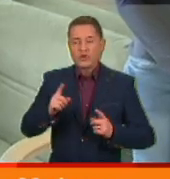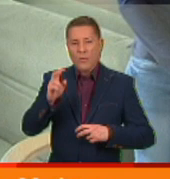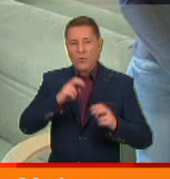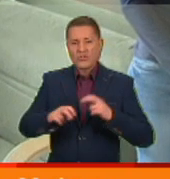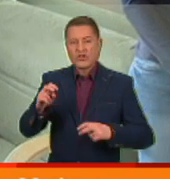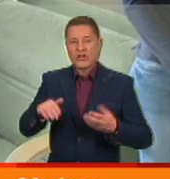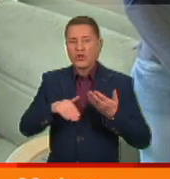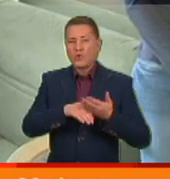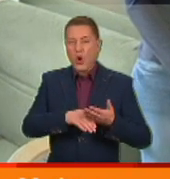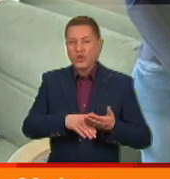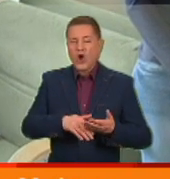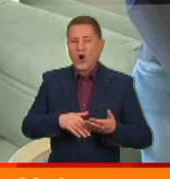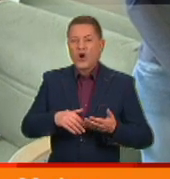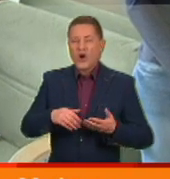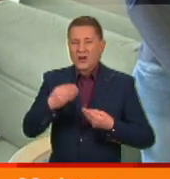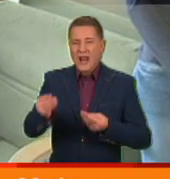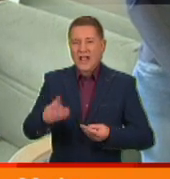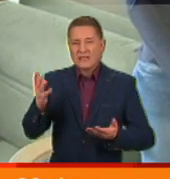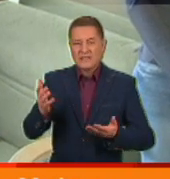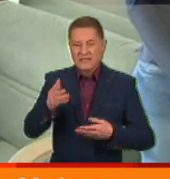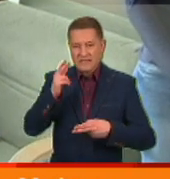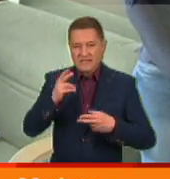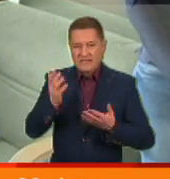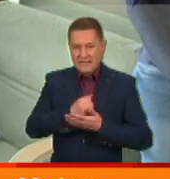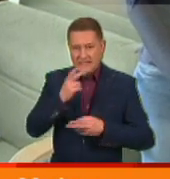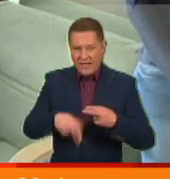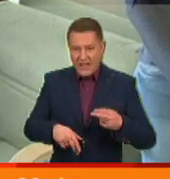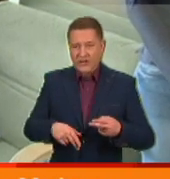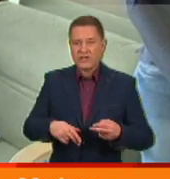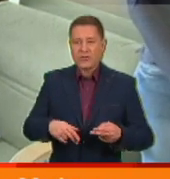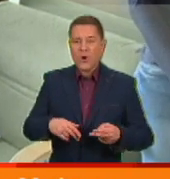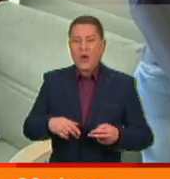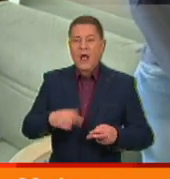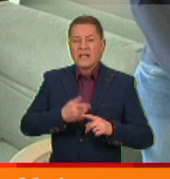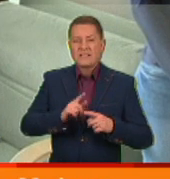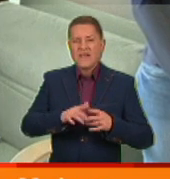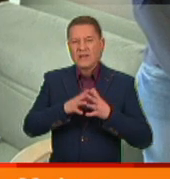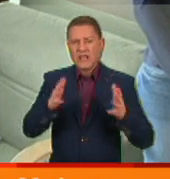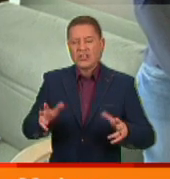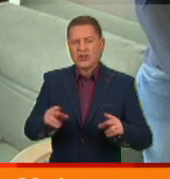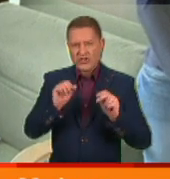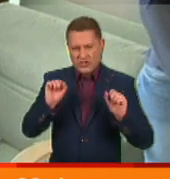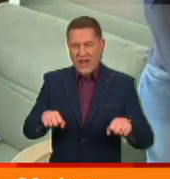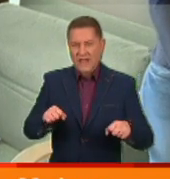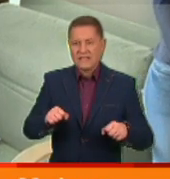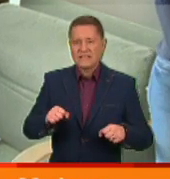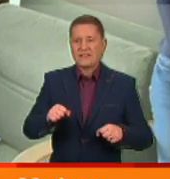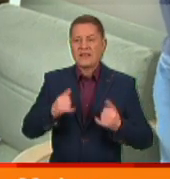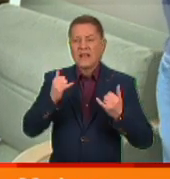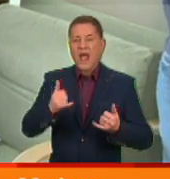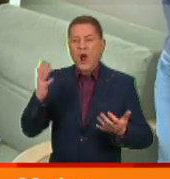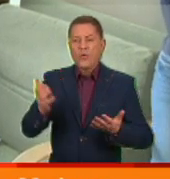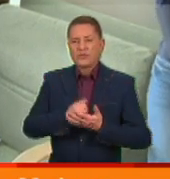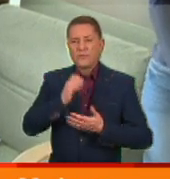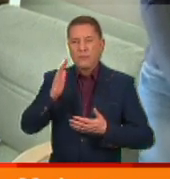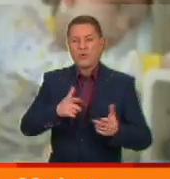завершено. Знайти вдалося навіть двох. Це великі шанси на успіх. Кілька блоків хіміотерапії і будемо готуватися до трансплантації